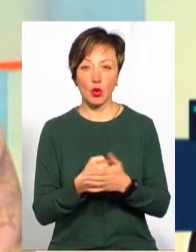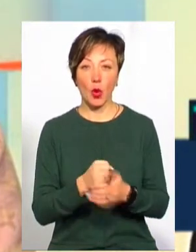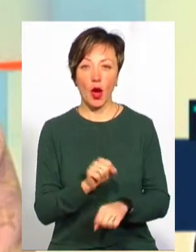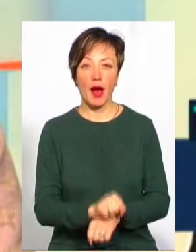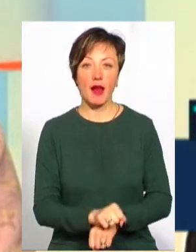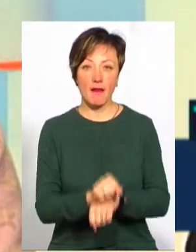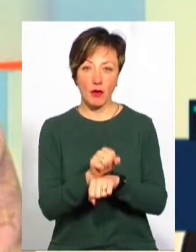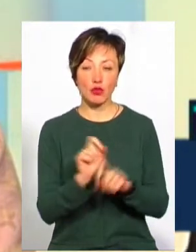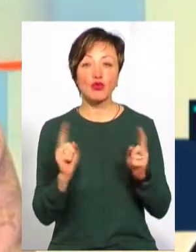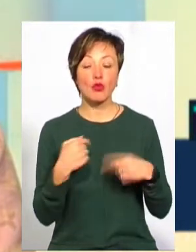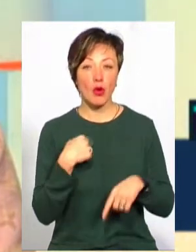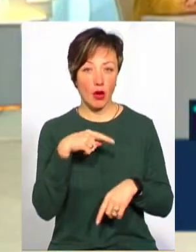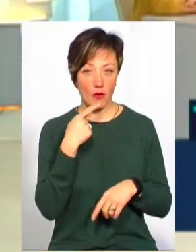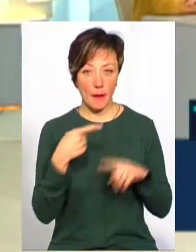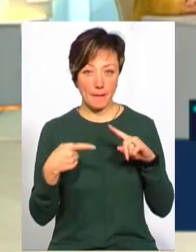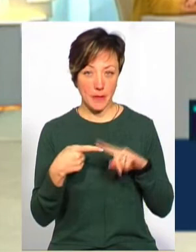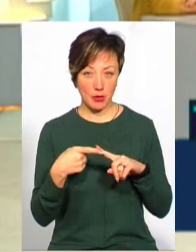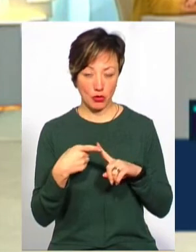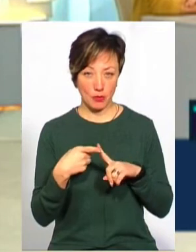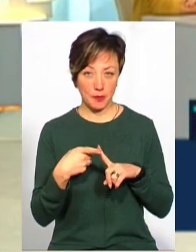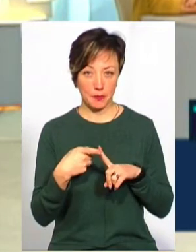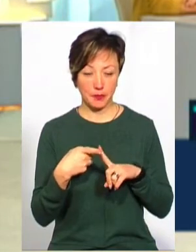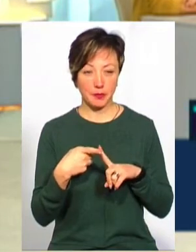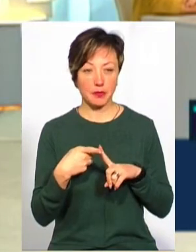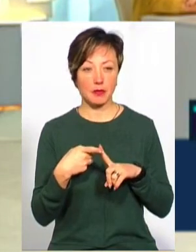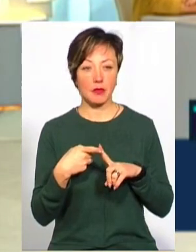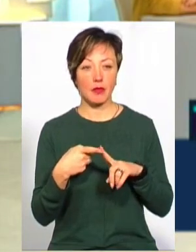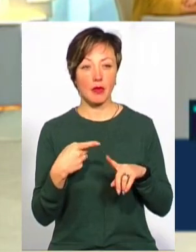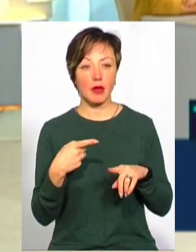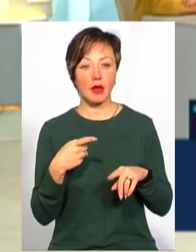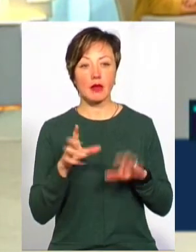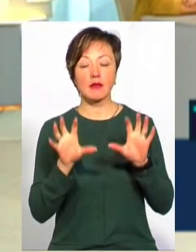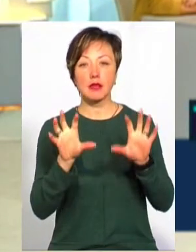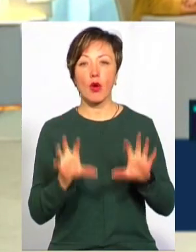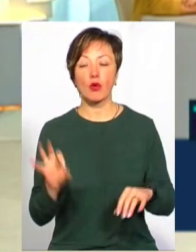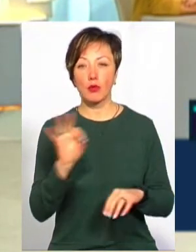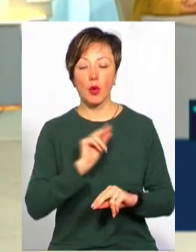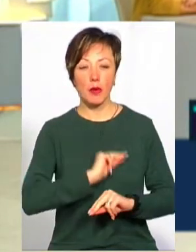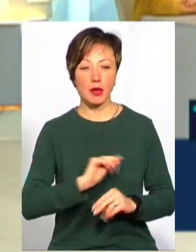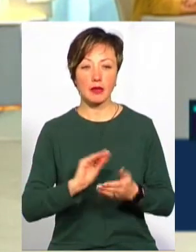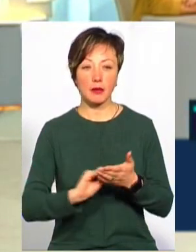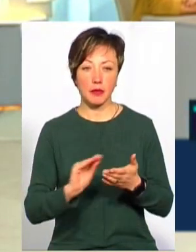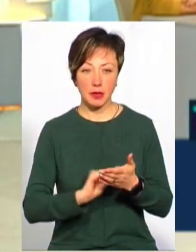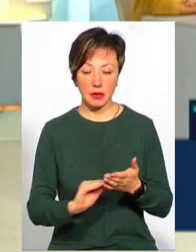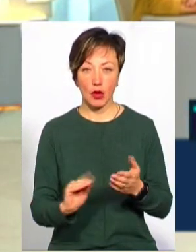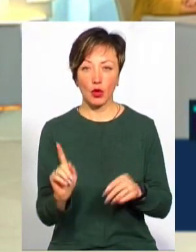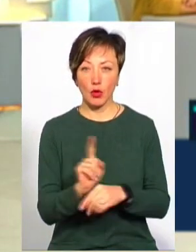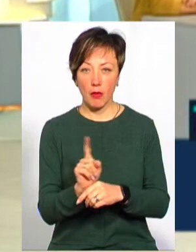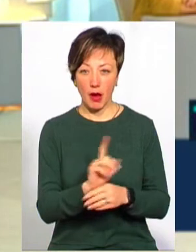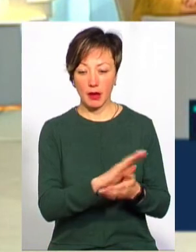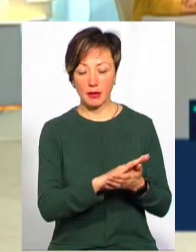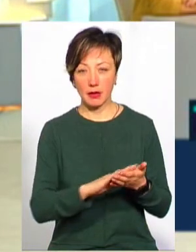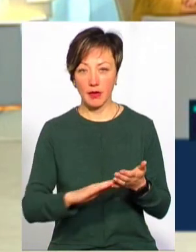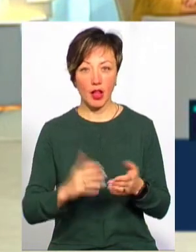революції. Чому я про це говорю? Перше. Да, от в законі про працю написана нормальна тривалість